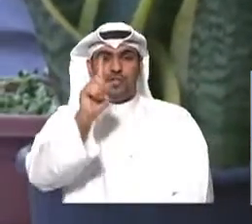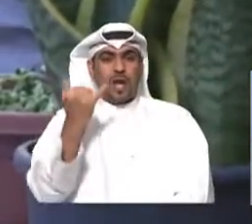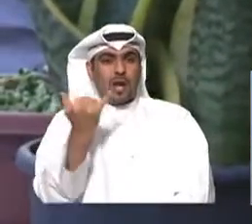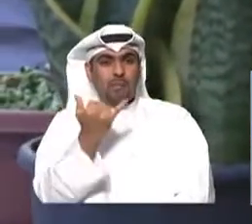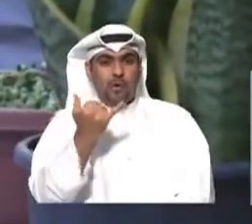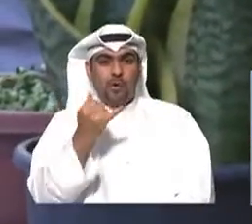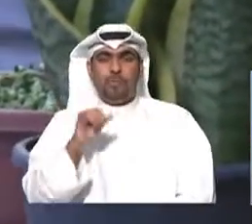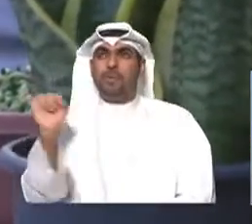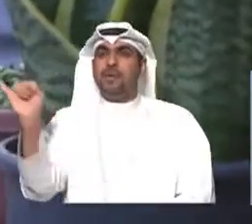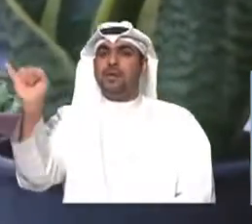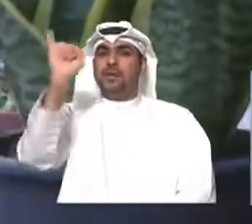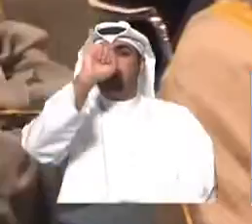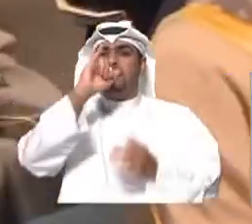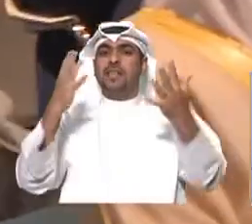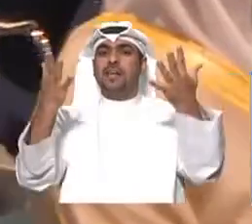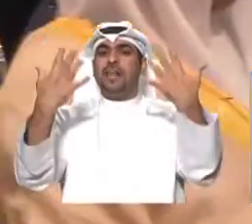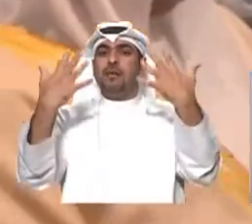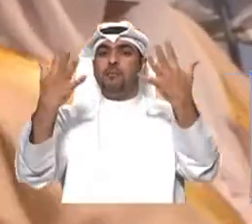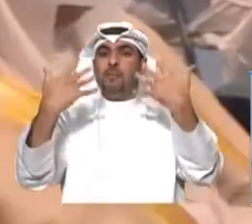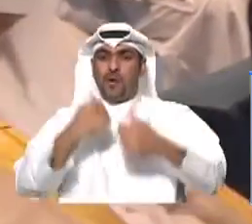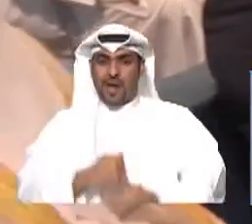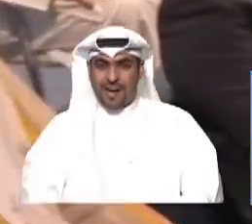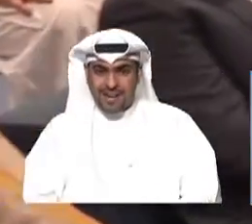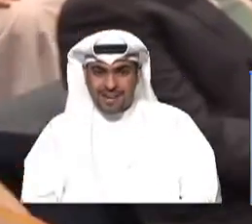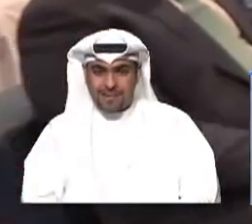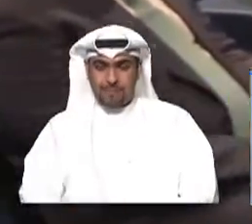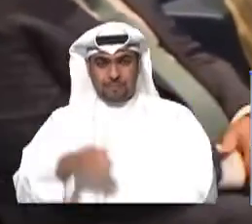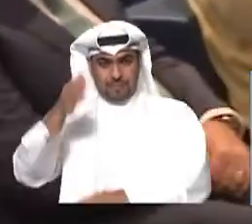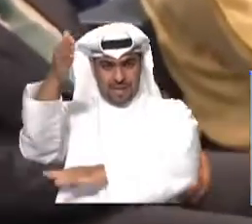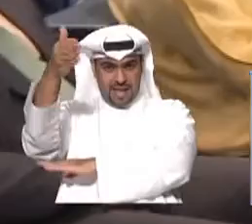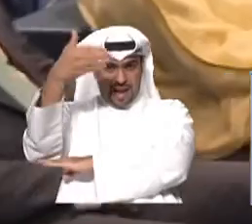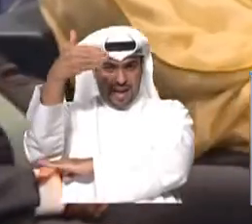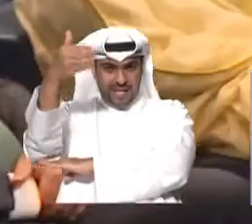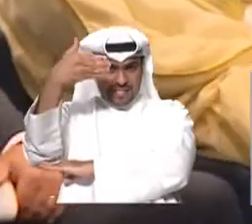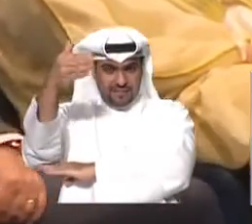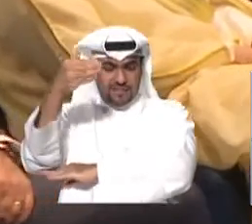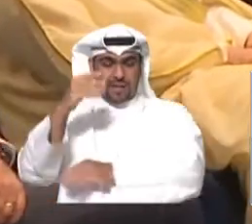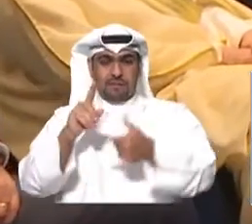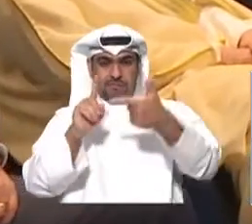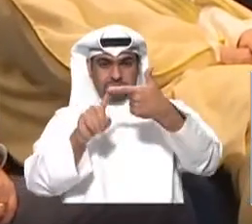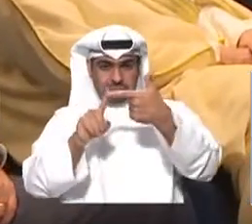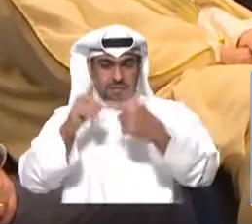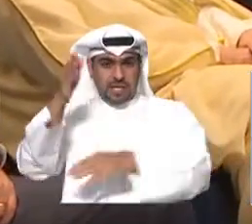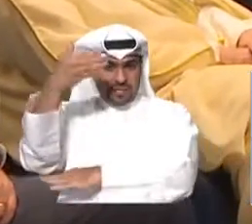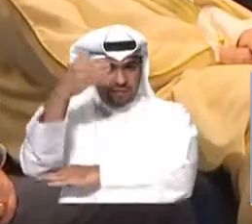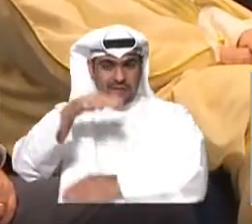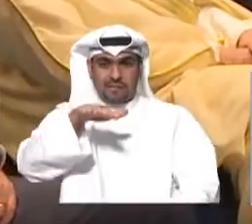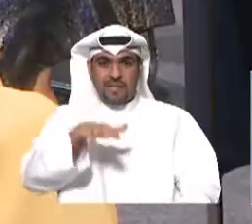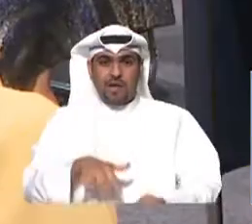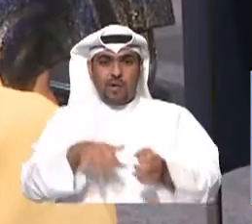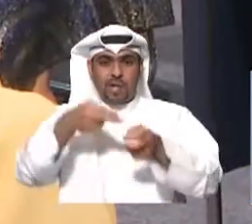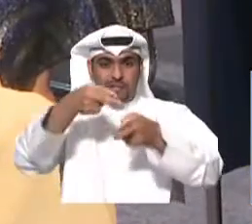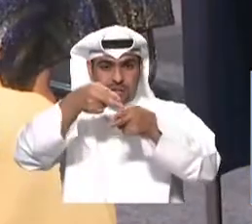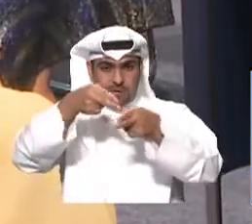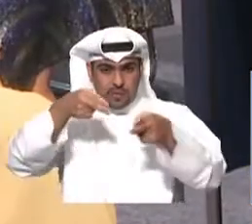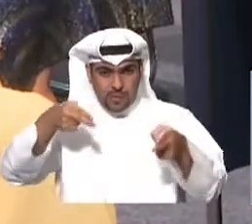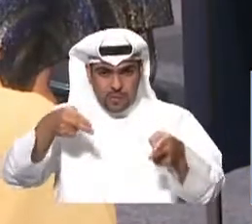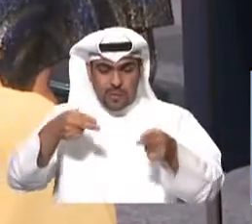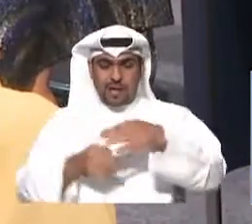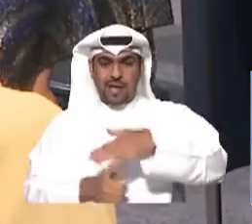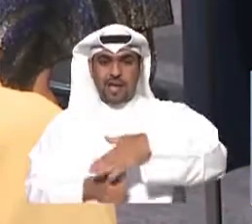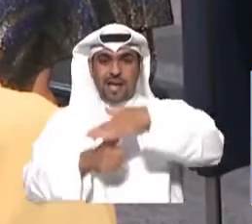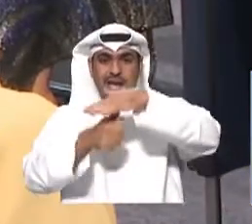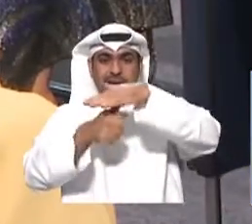بمشاركة أصحاب السعادة سفراء ورؤساء البعثات الدبلوماسية المعتمدة لدى دولة الكويت ورؤساء المكاتب